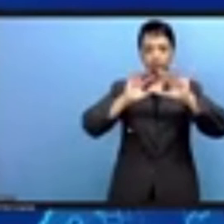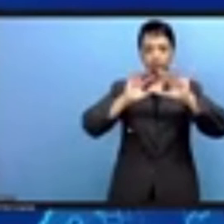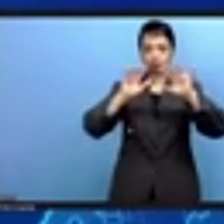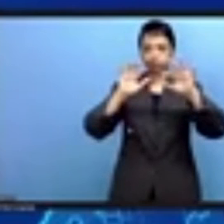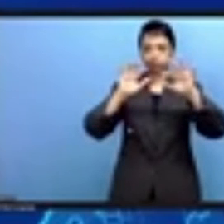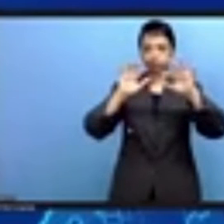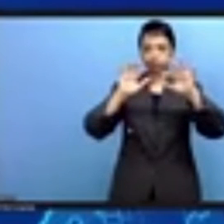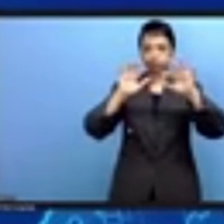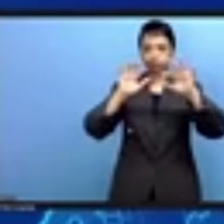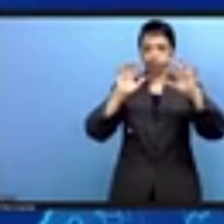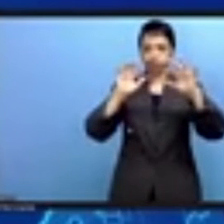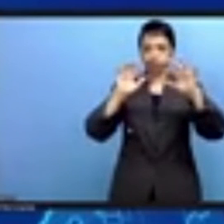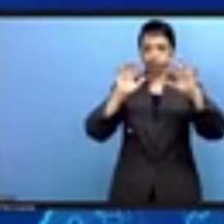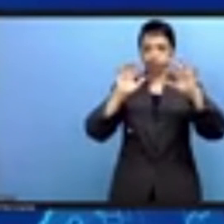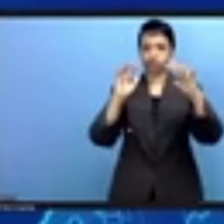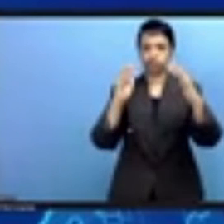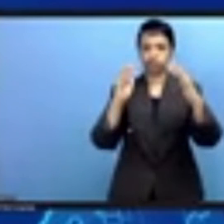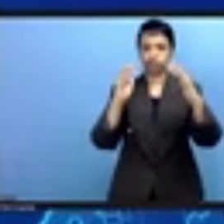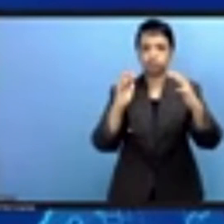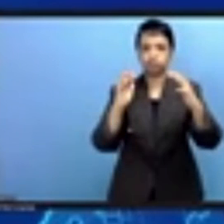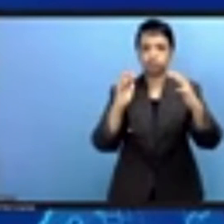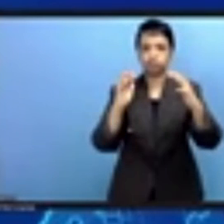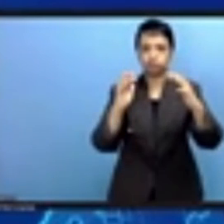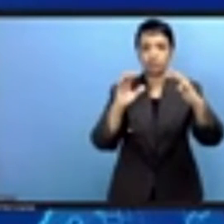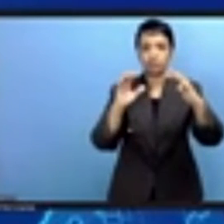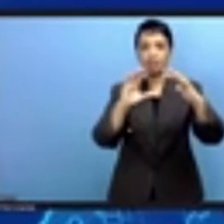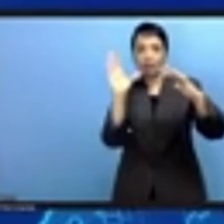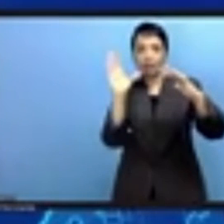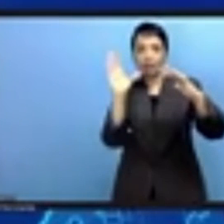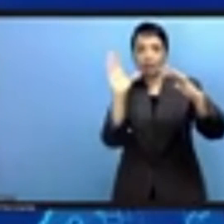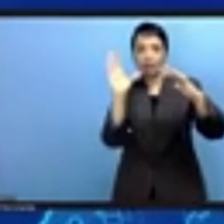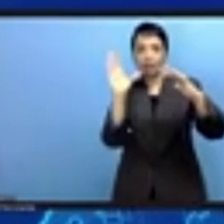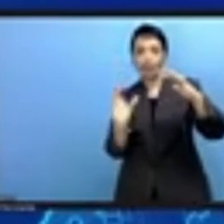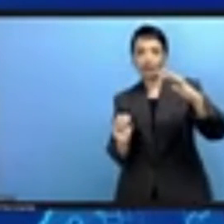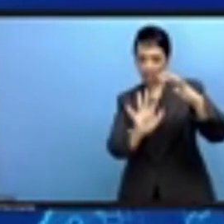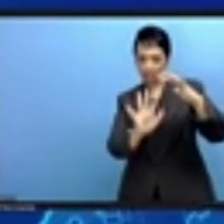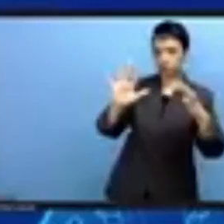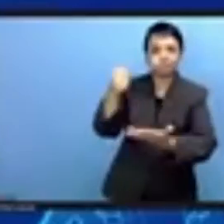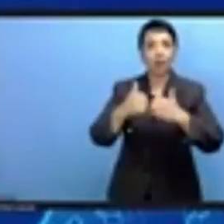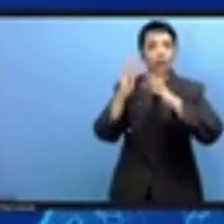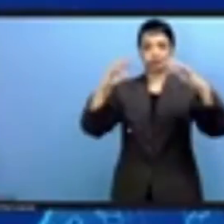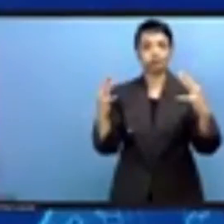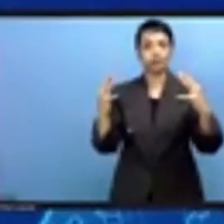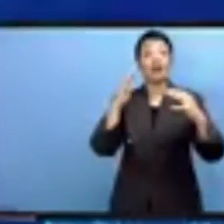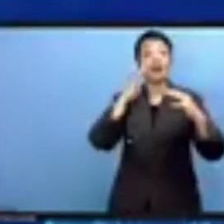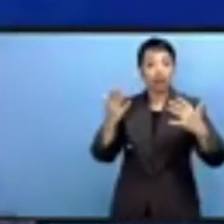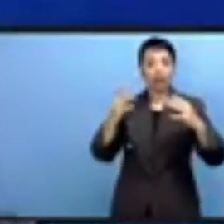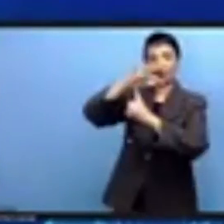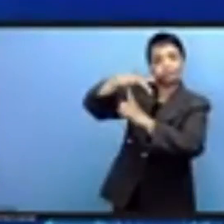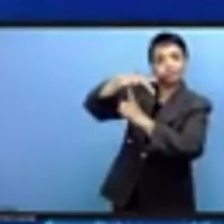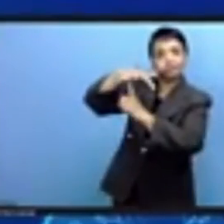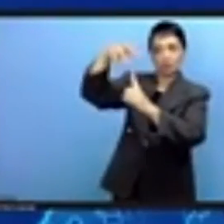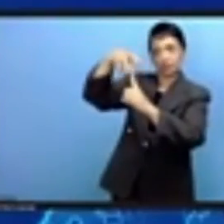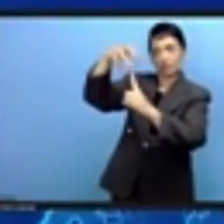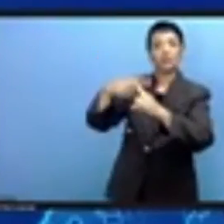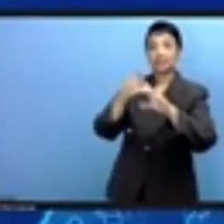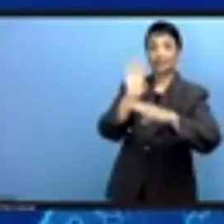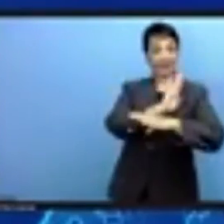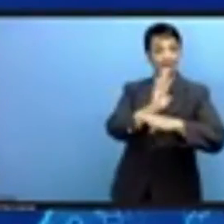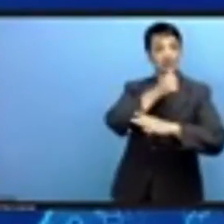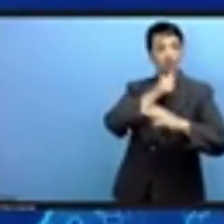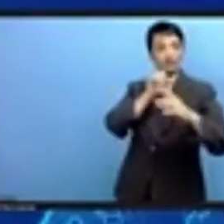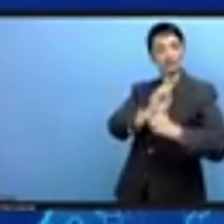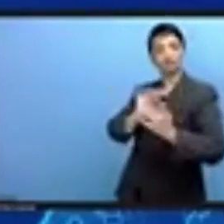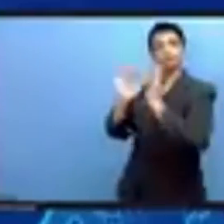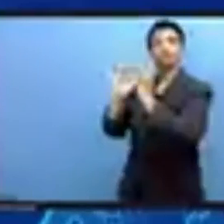改善互联互通性，扩展互联网的接入，是我们投资的一个非常重要